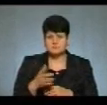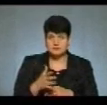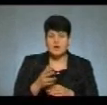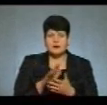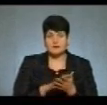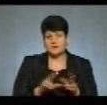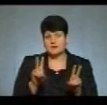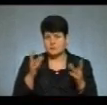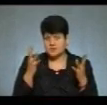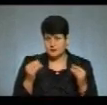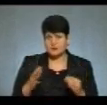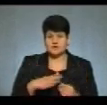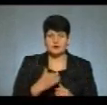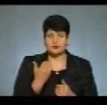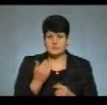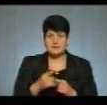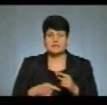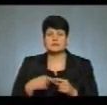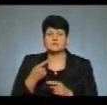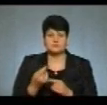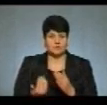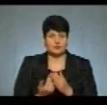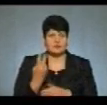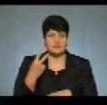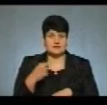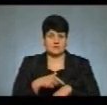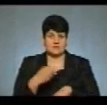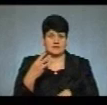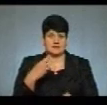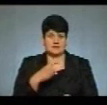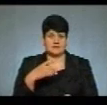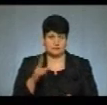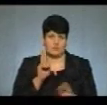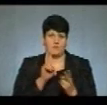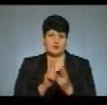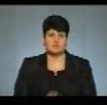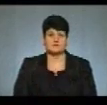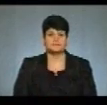в ефірі тема дня. Я чекатиму вас тут з наступним випуском новин о 20:30. Побачимось.